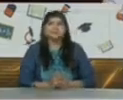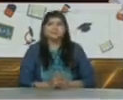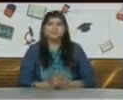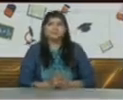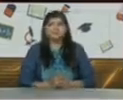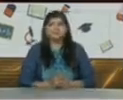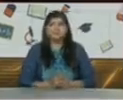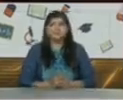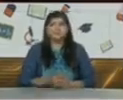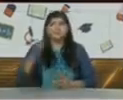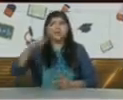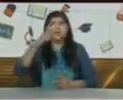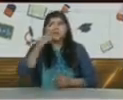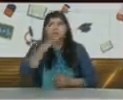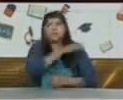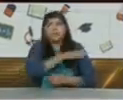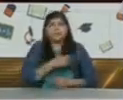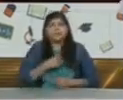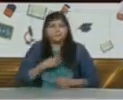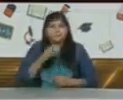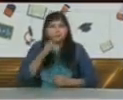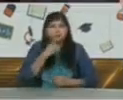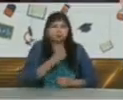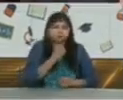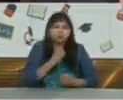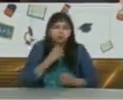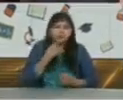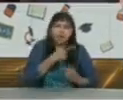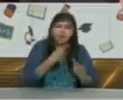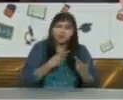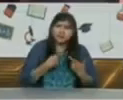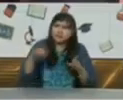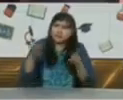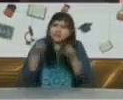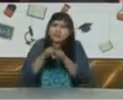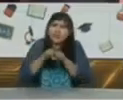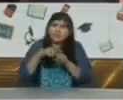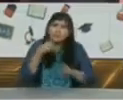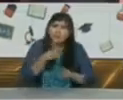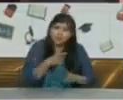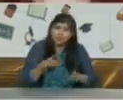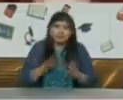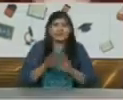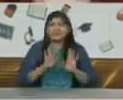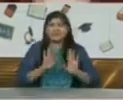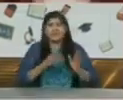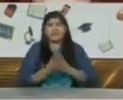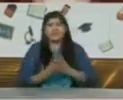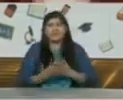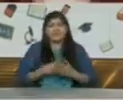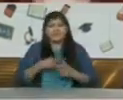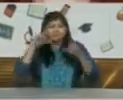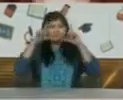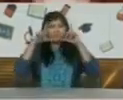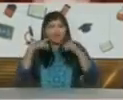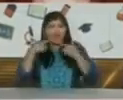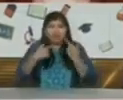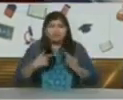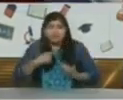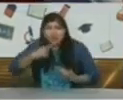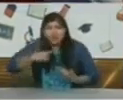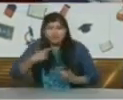अच्छा जी सर। छोटी बहन को ऐसे ही डांटती हो जैसे अभी कह रही थी? नहीं सर। है? ऐसे आंखें खोल करके बोल रही